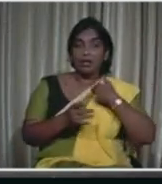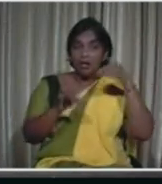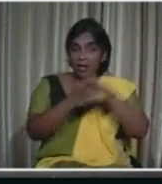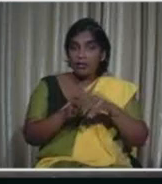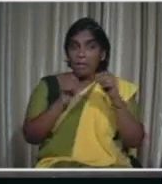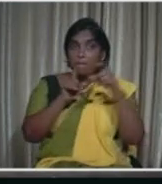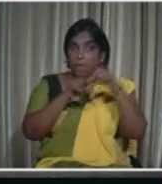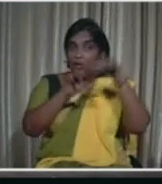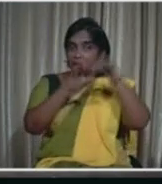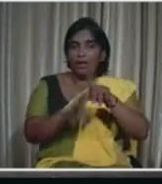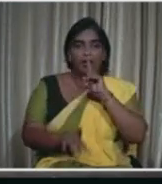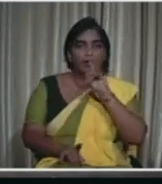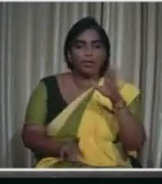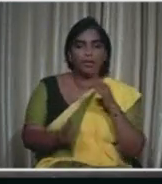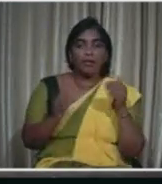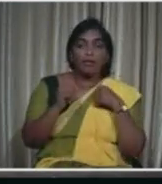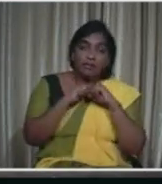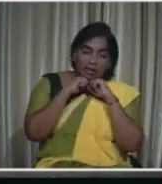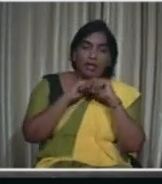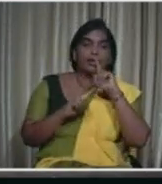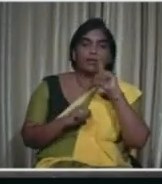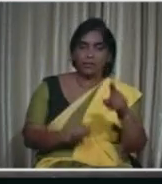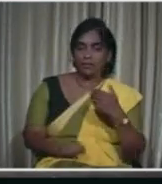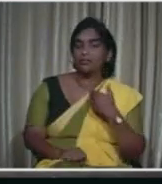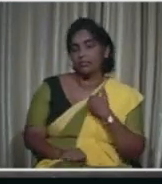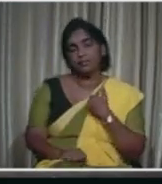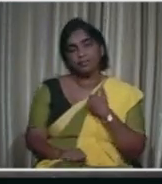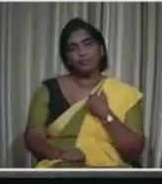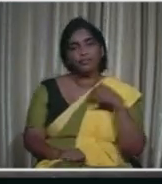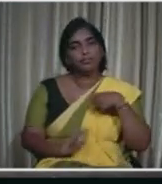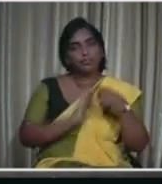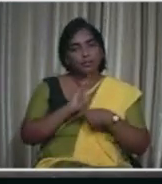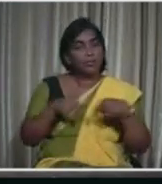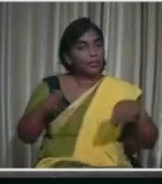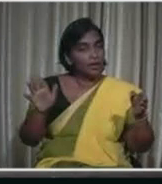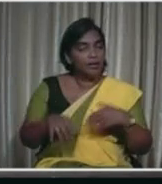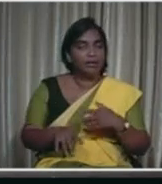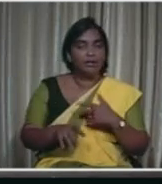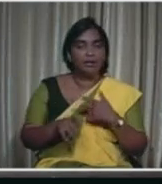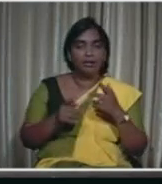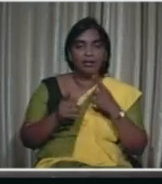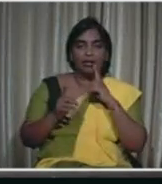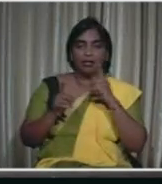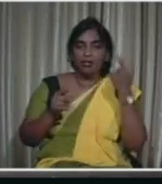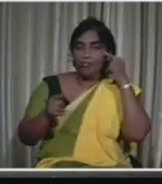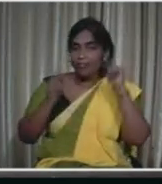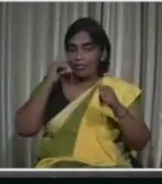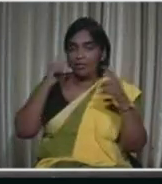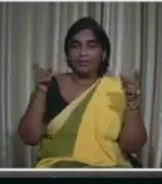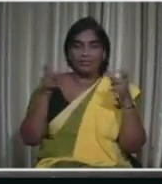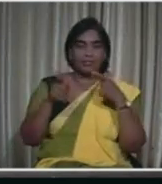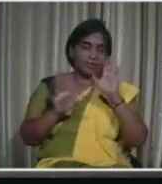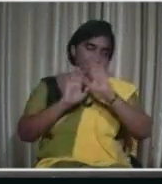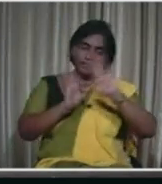බදුල්ල කියලා. මම හැංගිලා හිටියයි කියලා කිව්වේ. ඒ නිසා මම හිතනවා මේ රටේ තවමත් අර කීබෝඩ් වොරියර්ස්ලා අපිට ඕකට කීක කතා කියන. දැන් මං